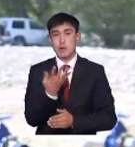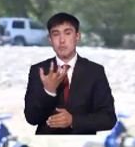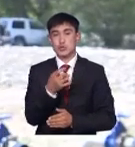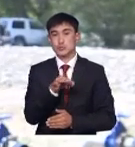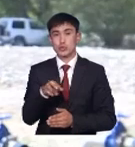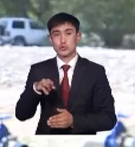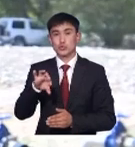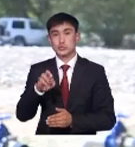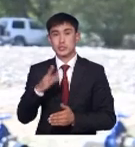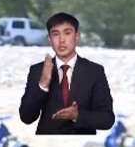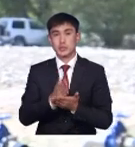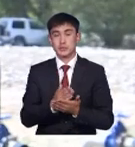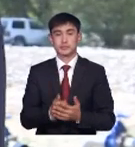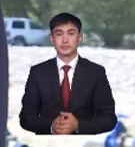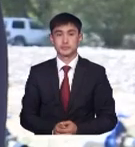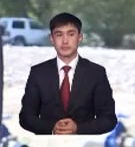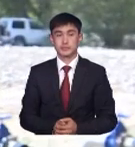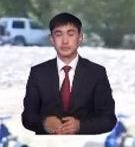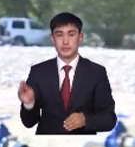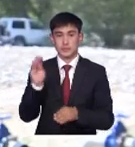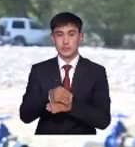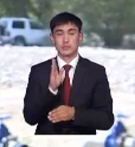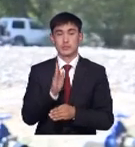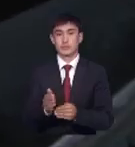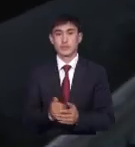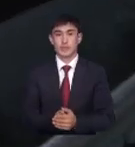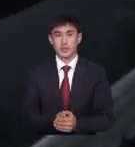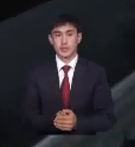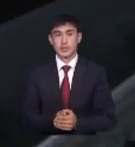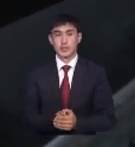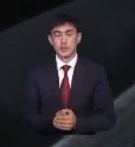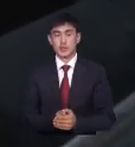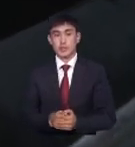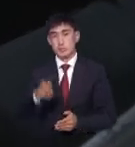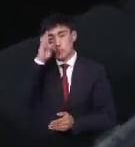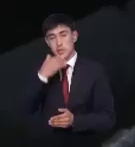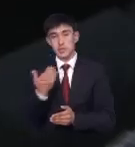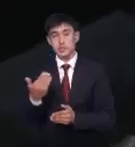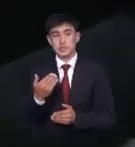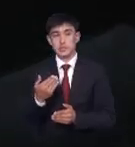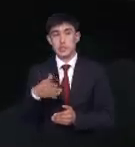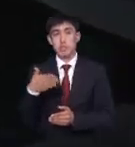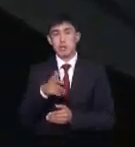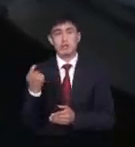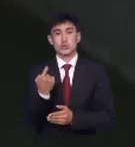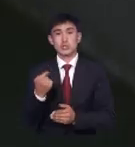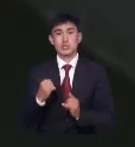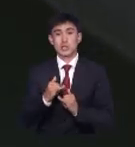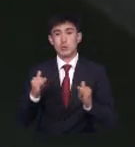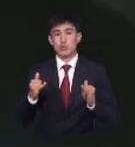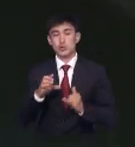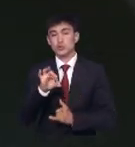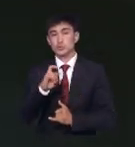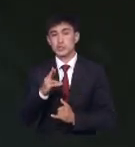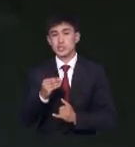миллион субсидия тағы да қосымша қаралып отыр. Айта кетейік, мемлекет тарапынан да балық шаруашылығын дамуына